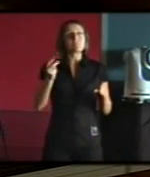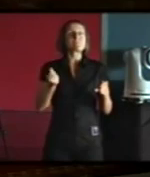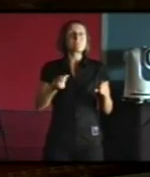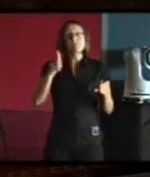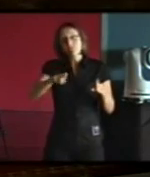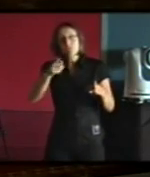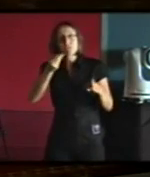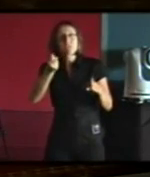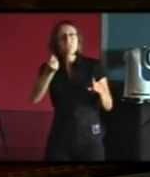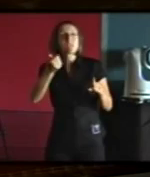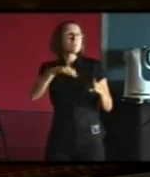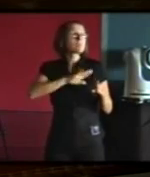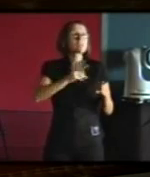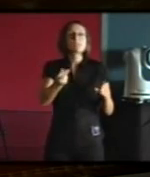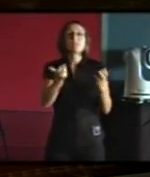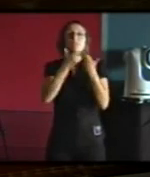grâce